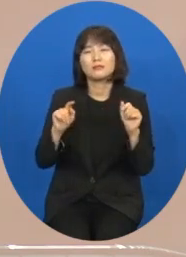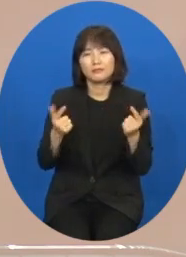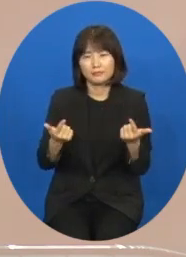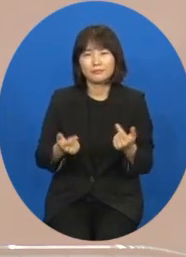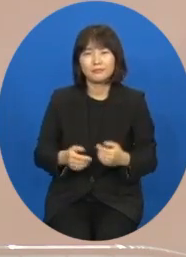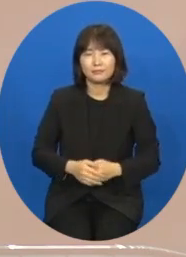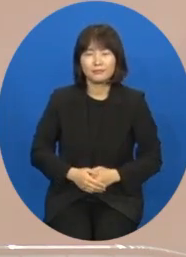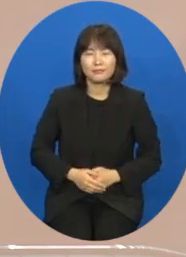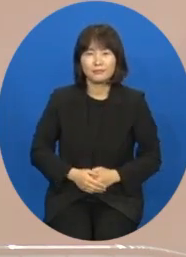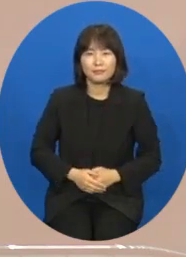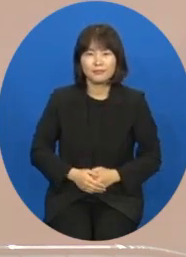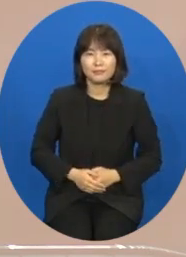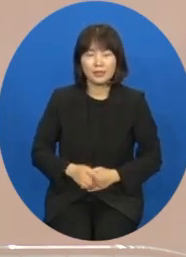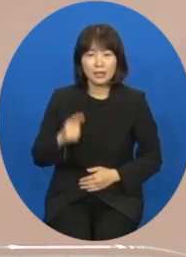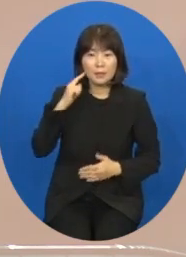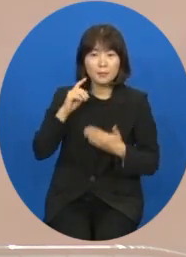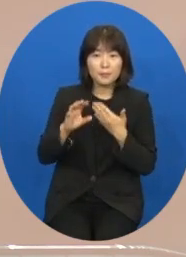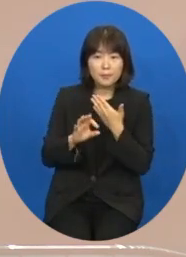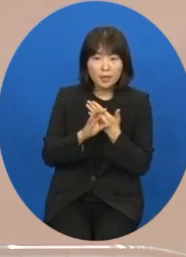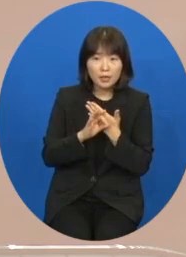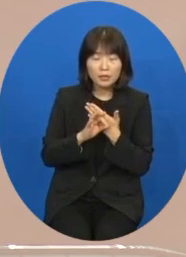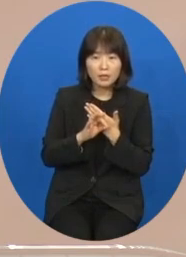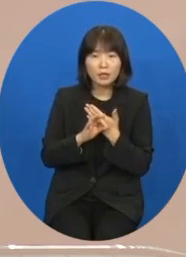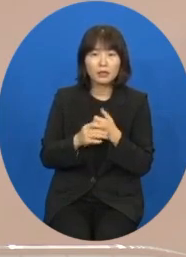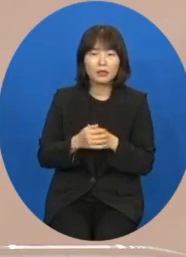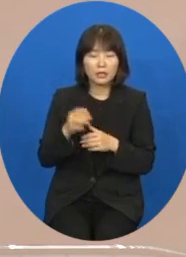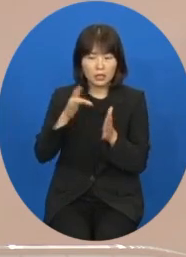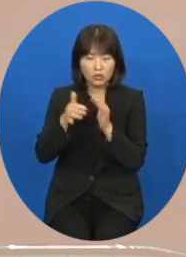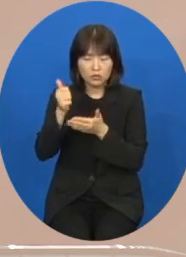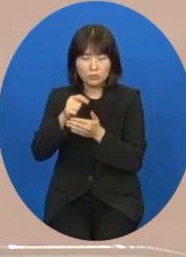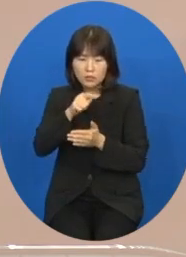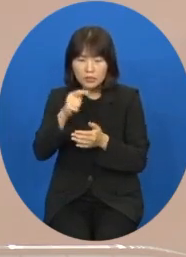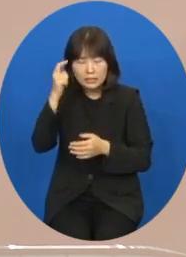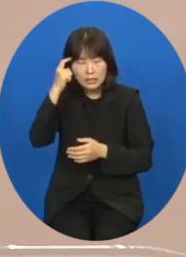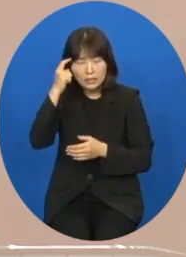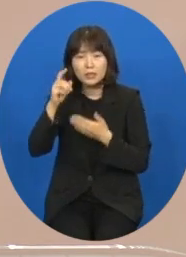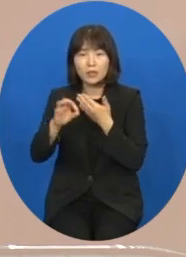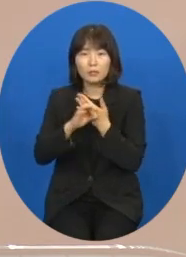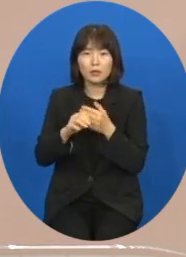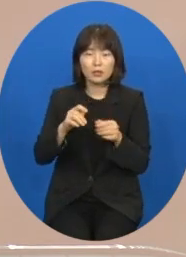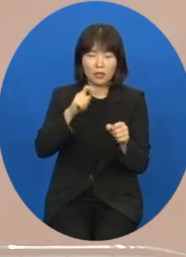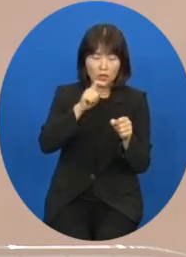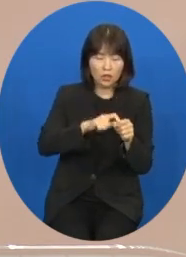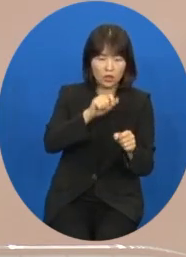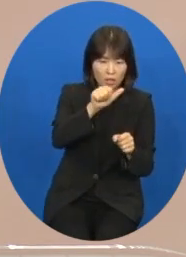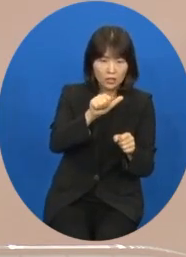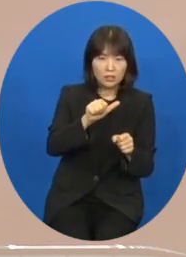아니었습니다. 만약에 정말 그렇게 생각하셨다면 오병이어의 기적을